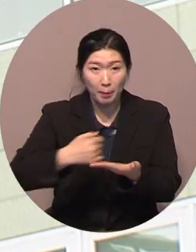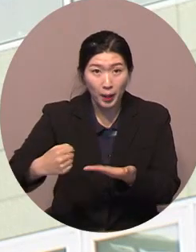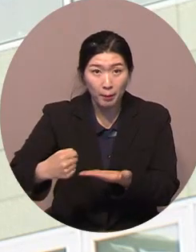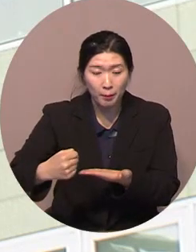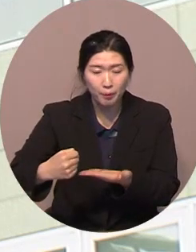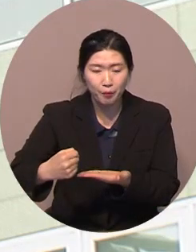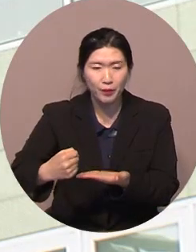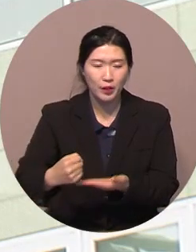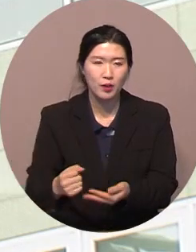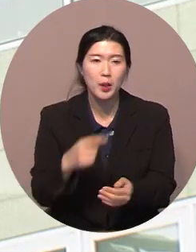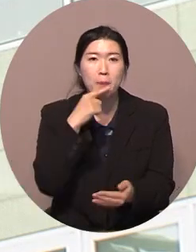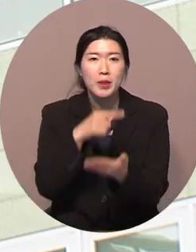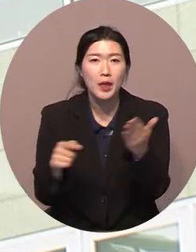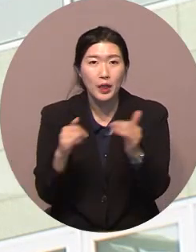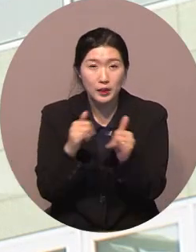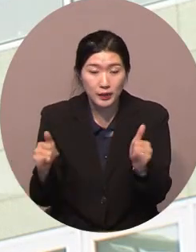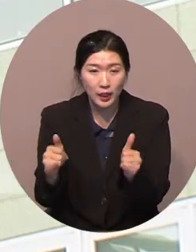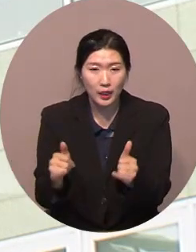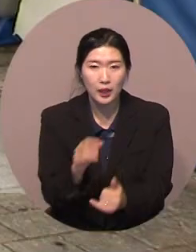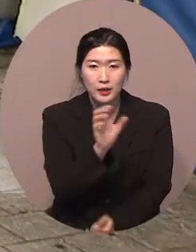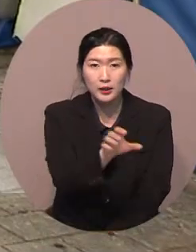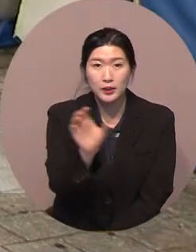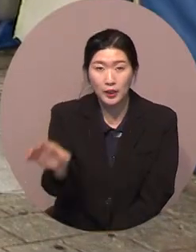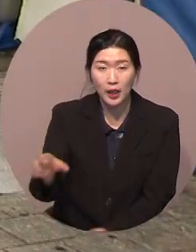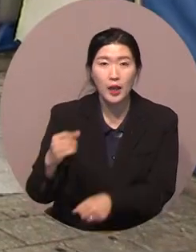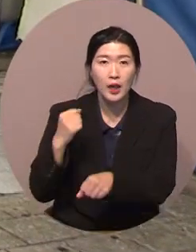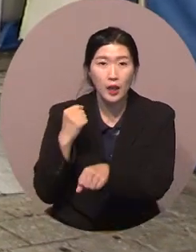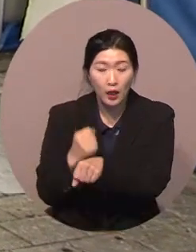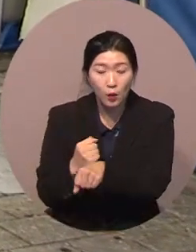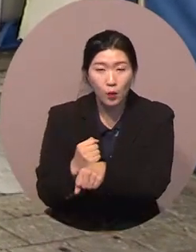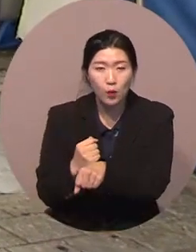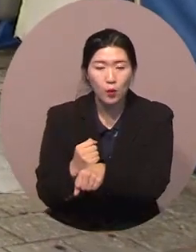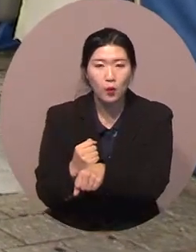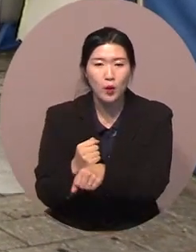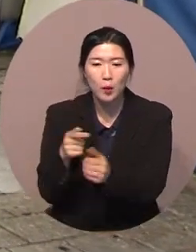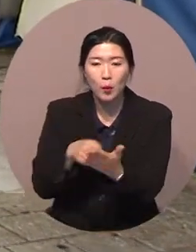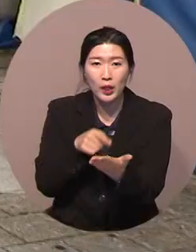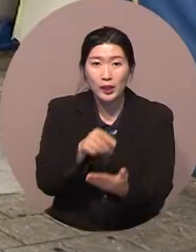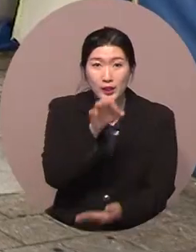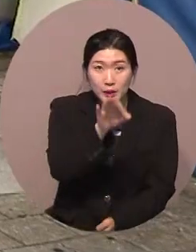건넨 1,300만 원의 행방을 쫓는 한편 신고자들에게는